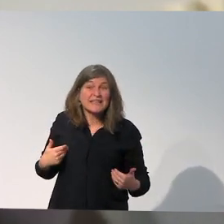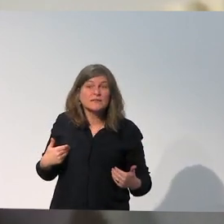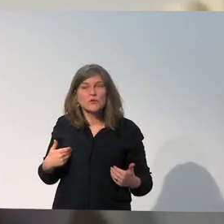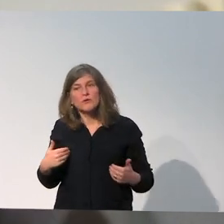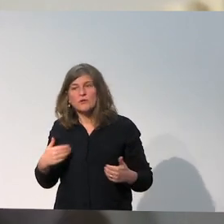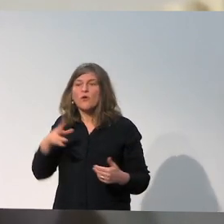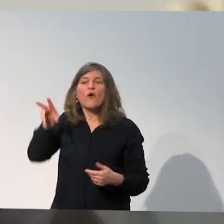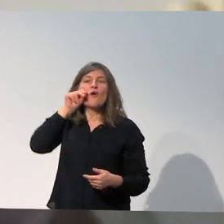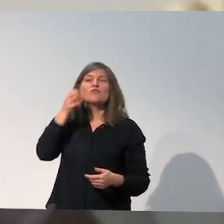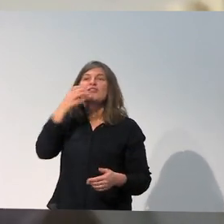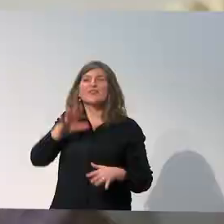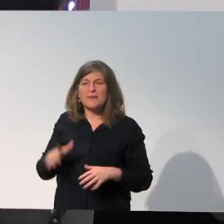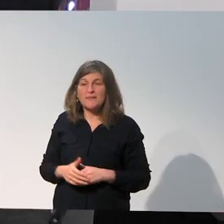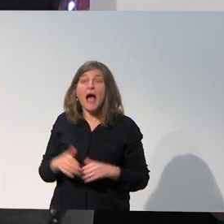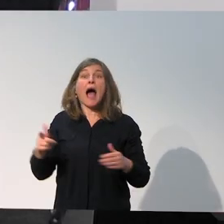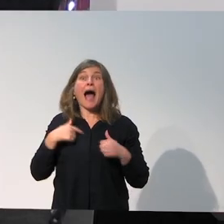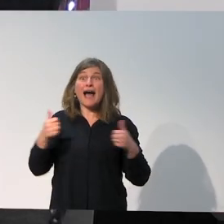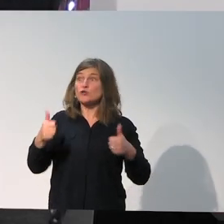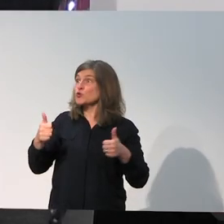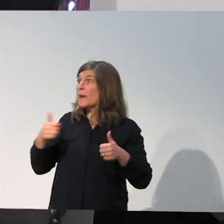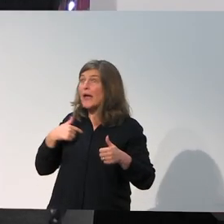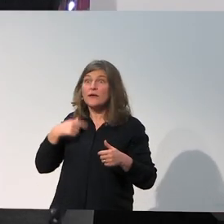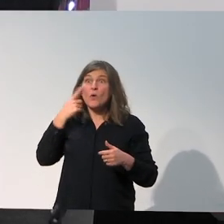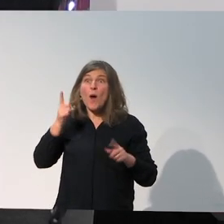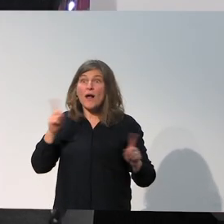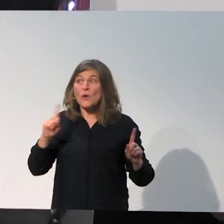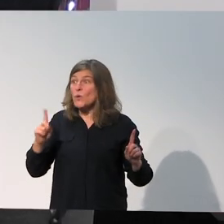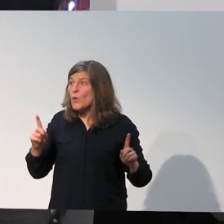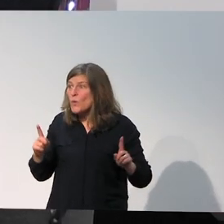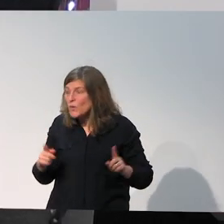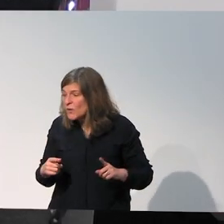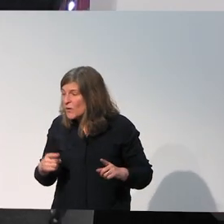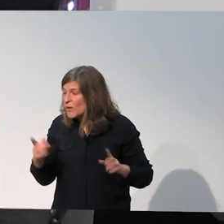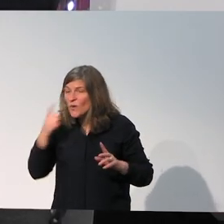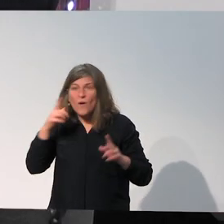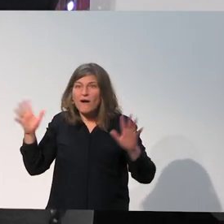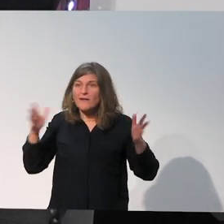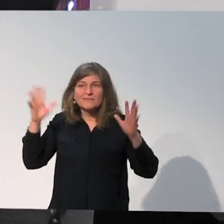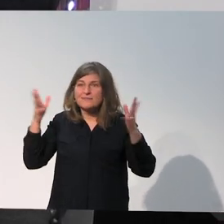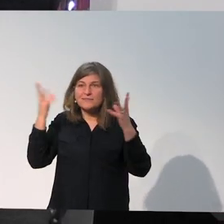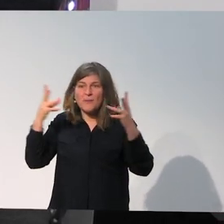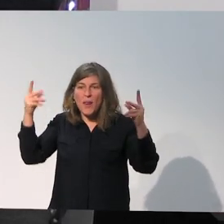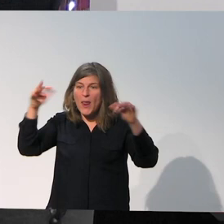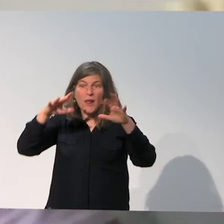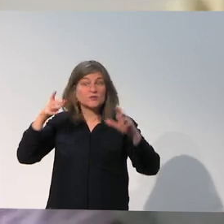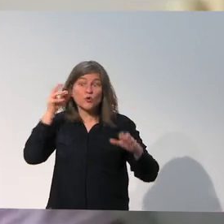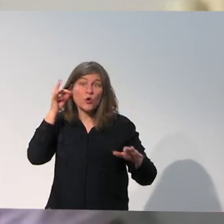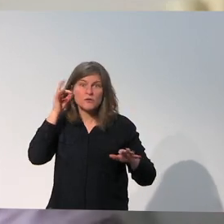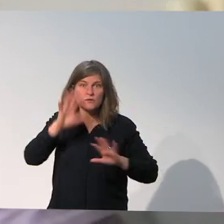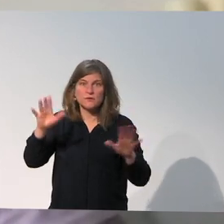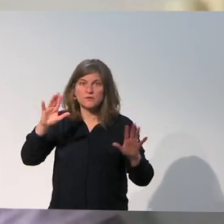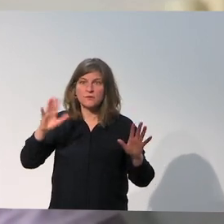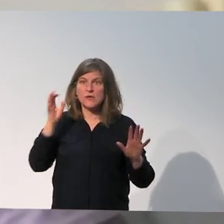très bien. Ah d'accord, super, j'étais convaincu d'être dans une sorte de métavers où vous n'étiez pas en train de... D'accord.